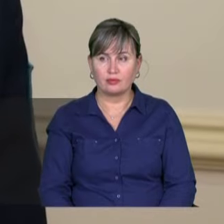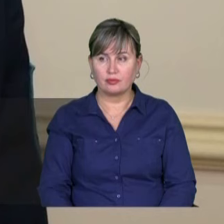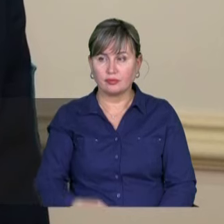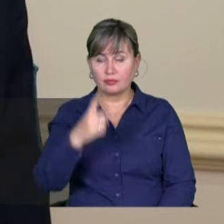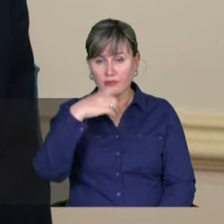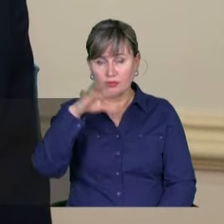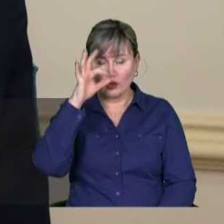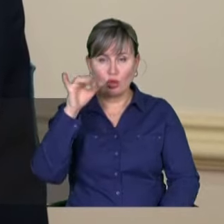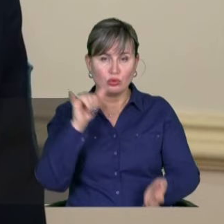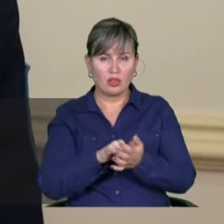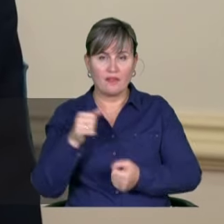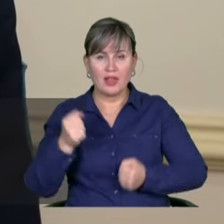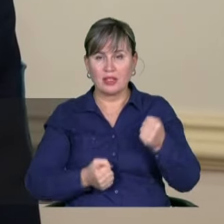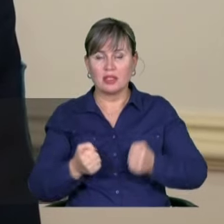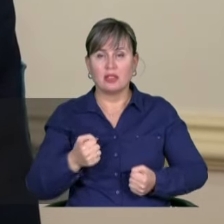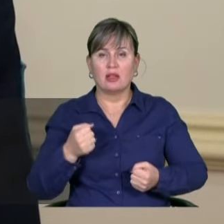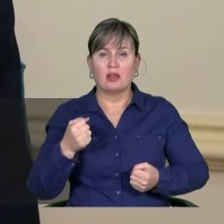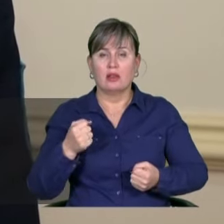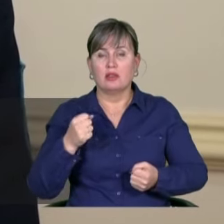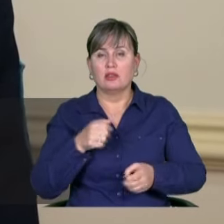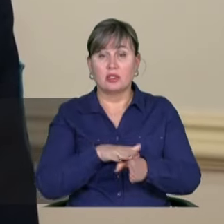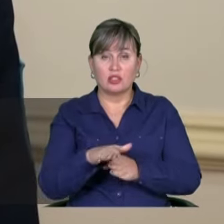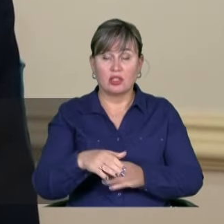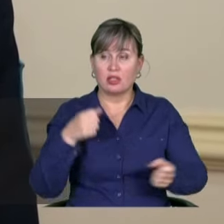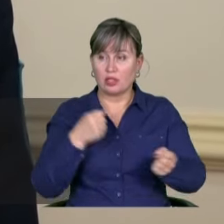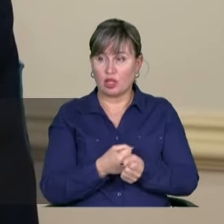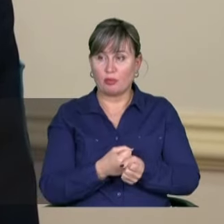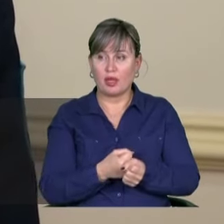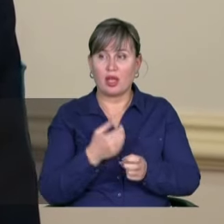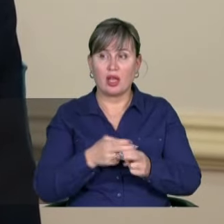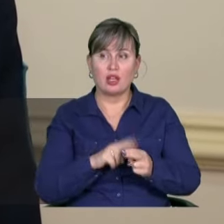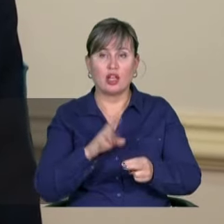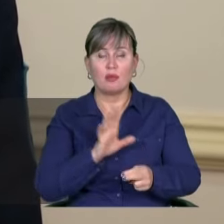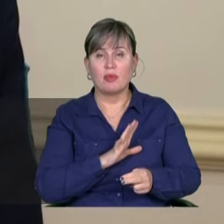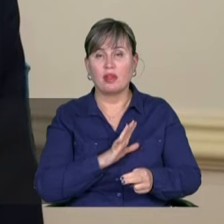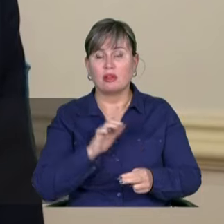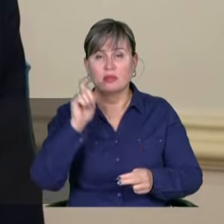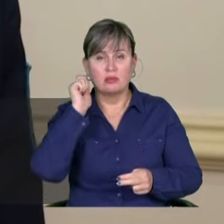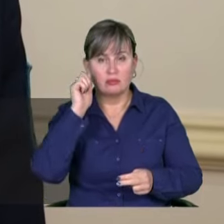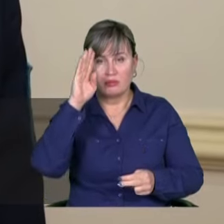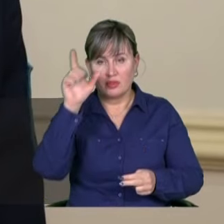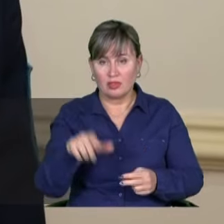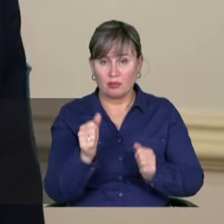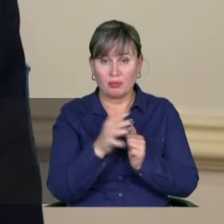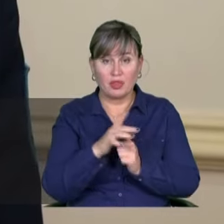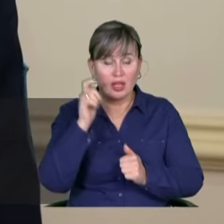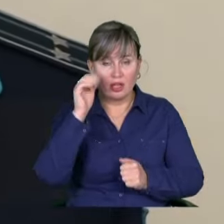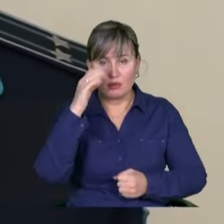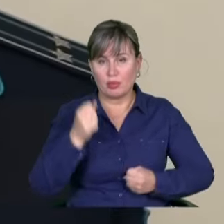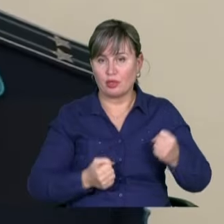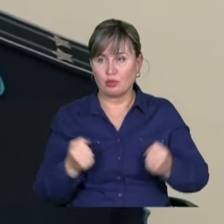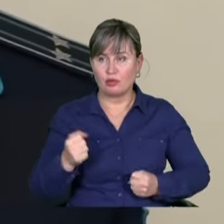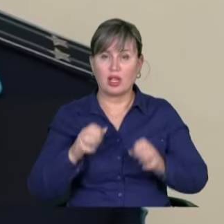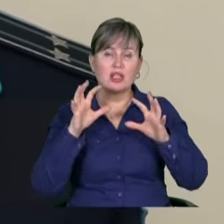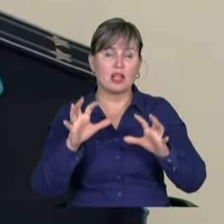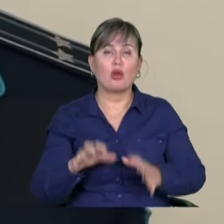Полицейские установили водителя автомобиля, совершившего ДТП. Им оказался несовершеннолетний 15-летний подросток.